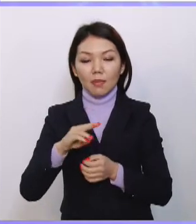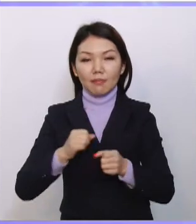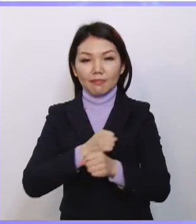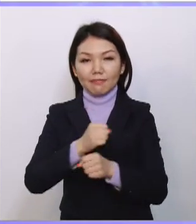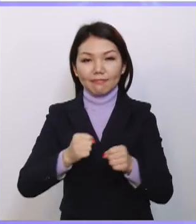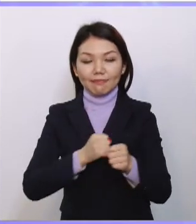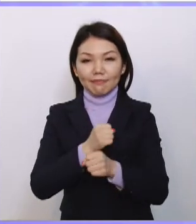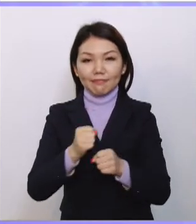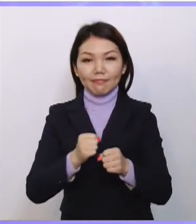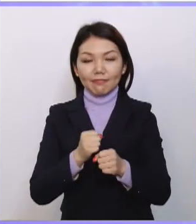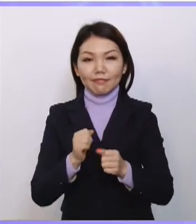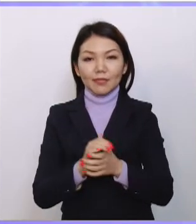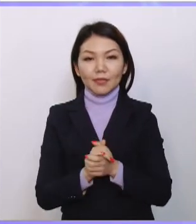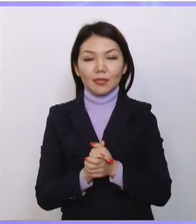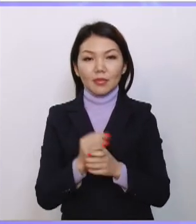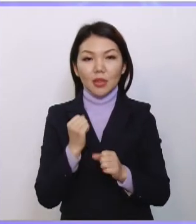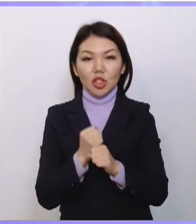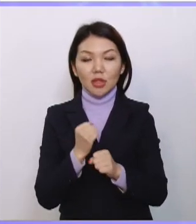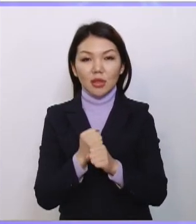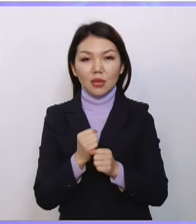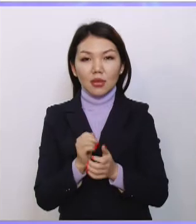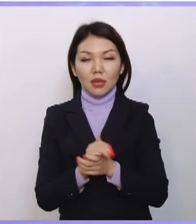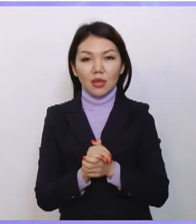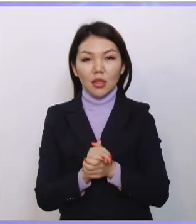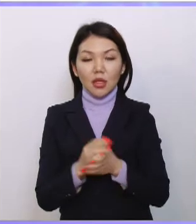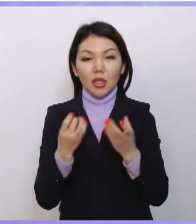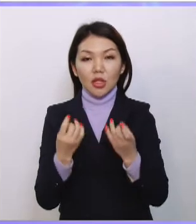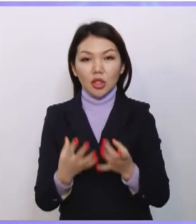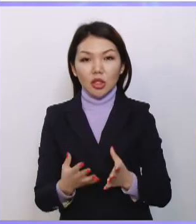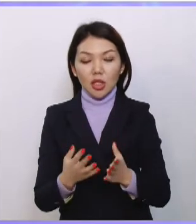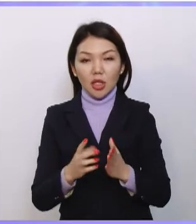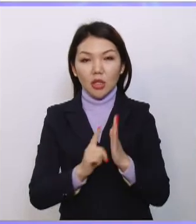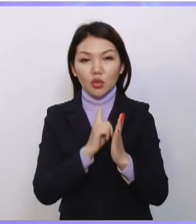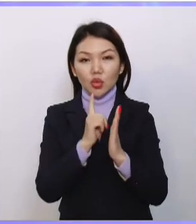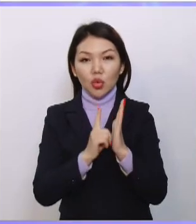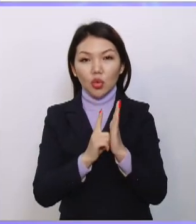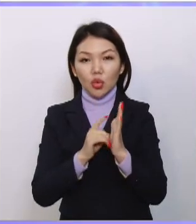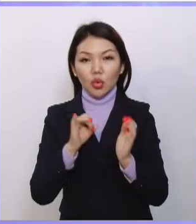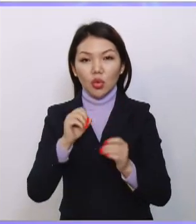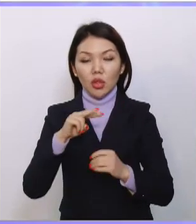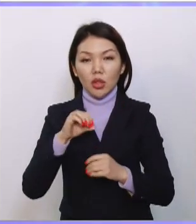Жай, суроолуу, илептүү сүйлөмдөр кантип айырмаланат?